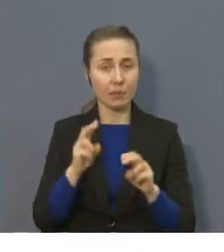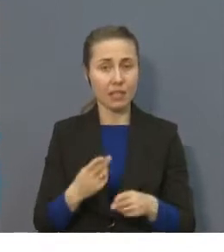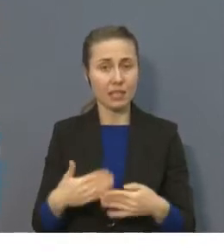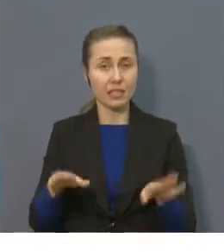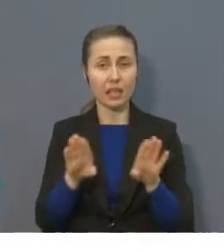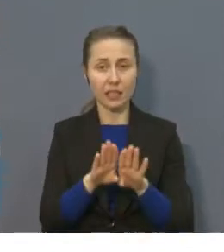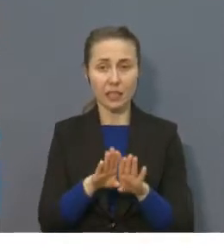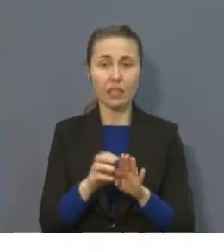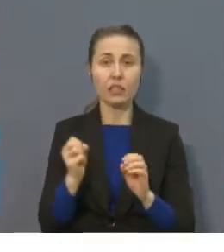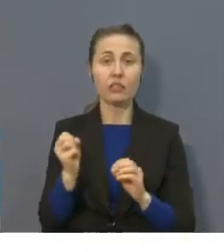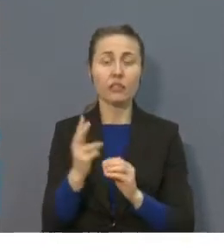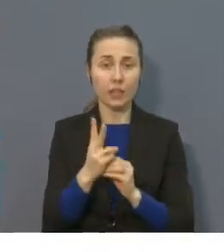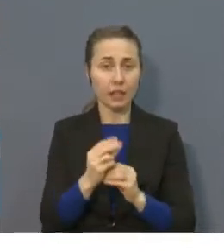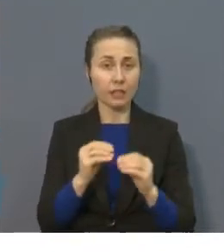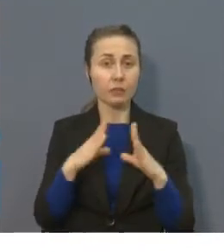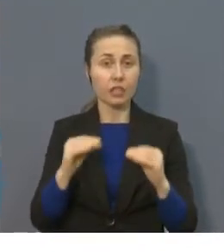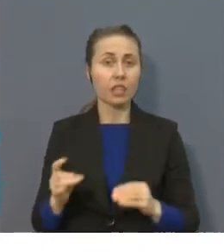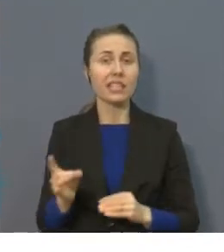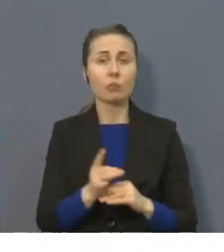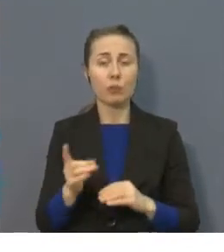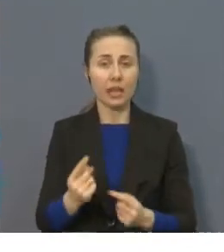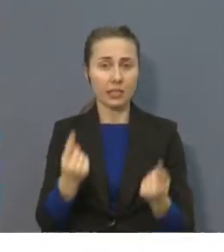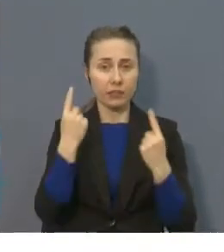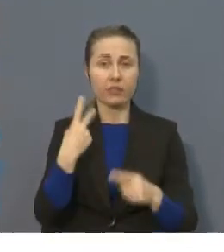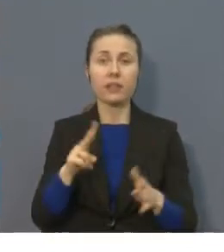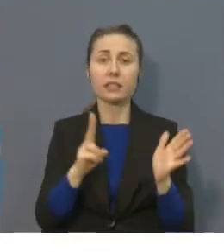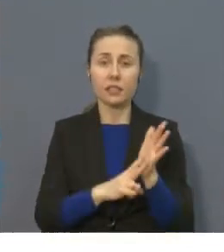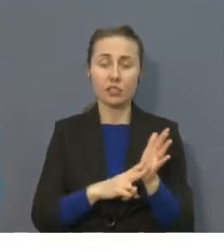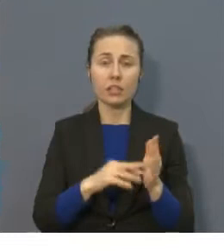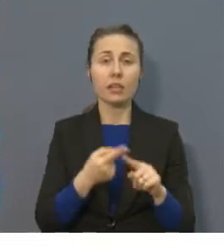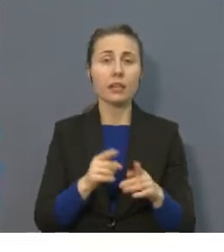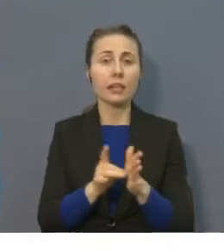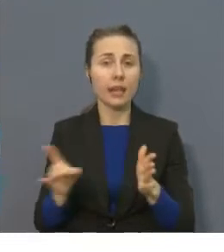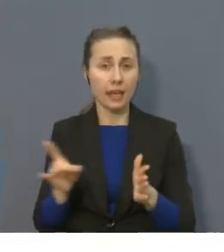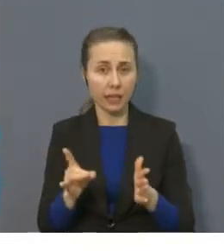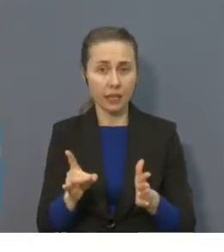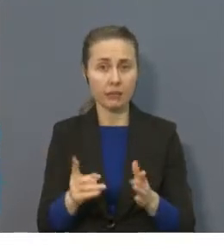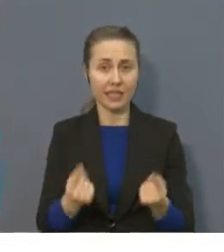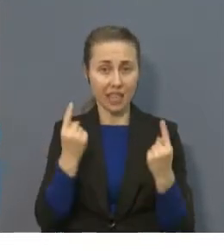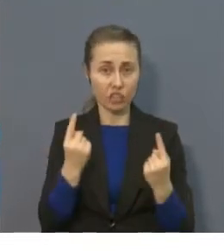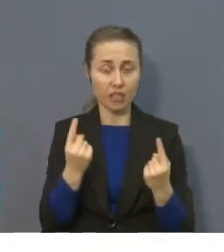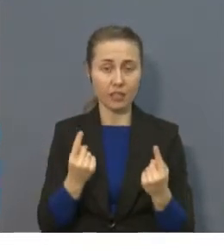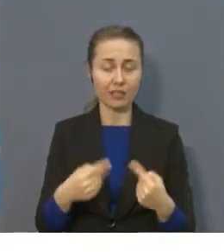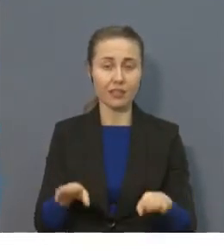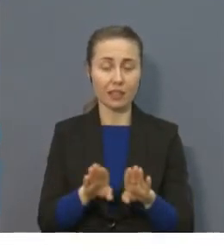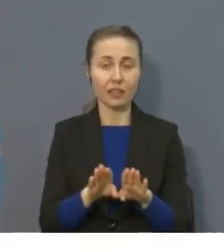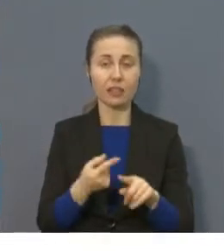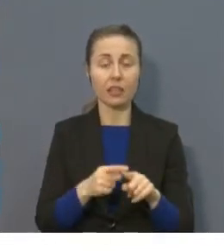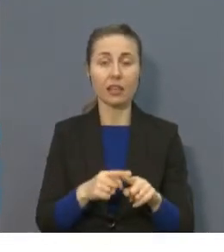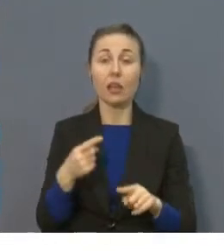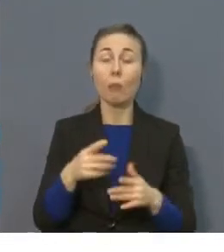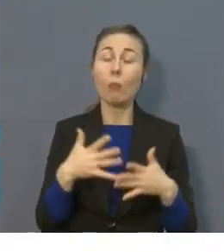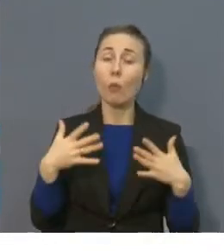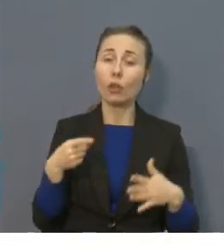50 шұғыл құтқаруға шықты. Қазгидрометтің облыстық филиалы ұсынған мәлімет негізінде 5 ескерту жарияланып,